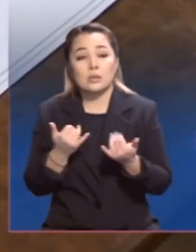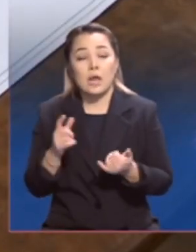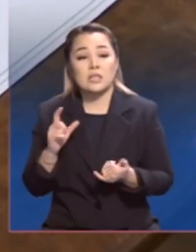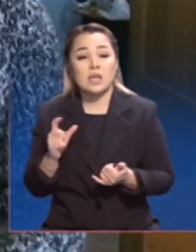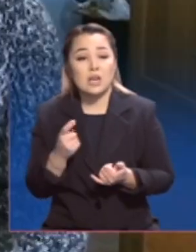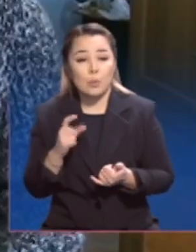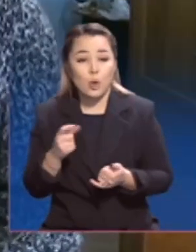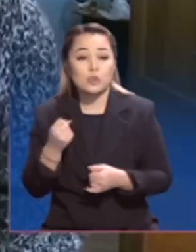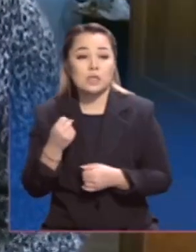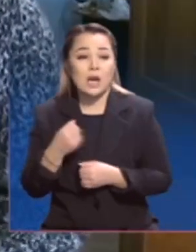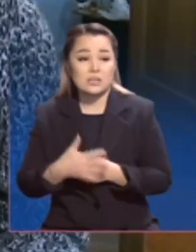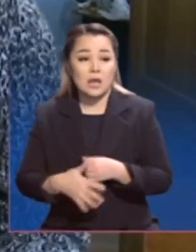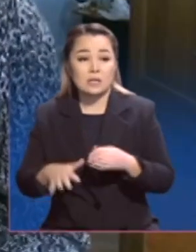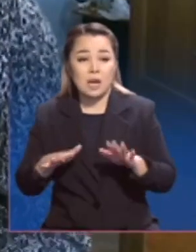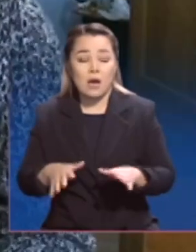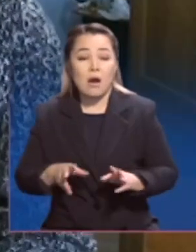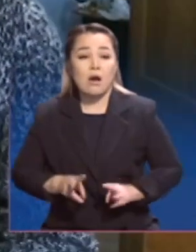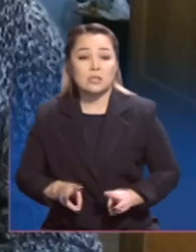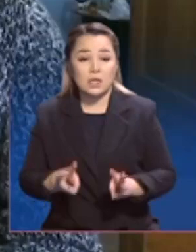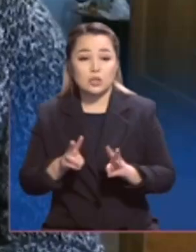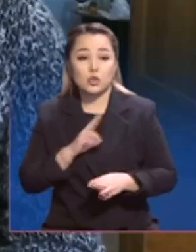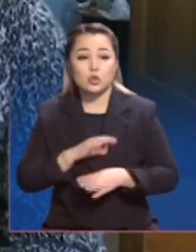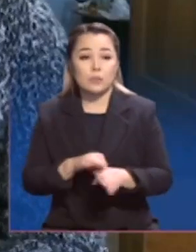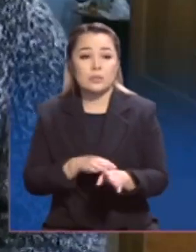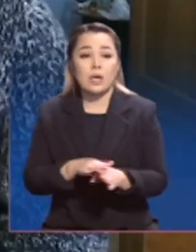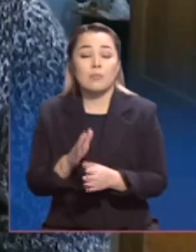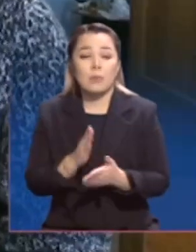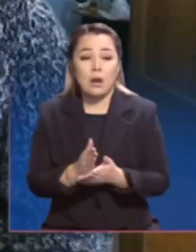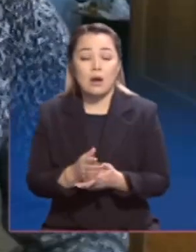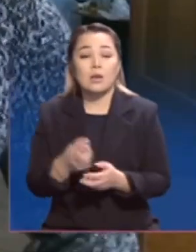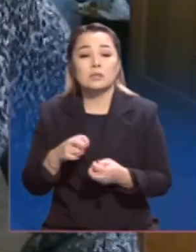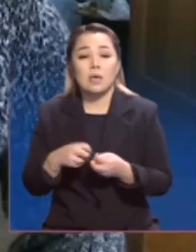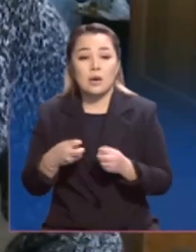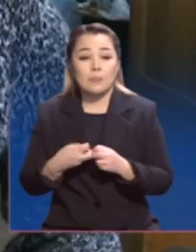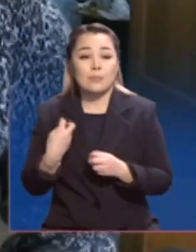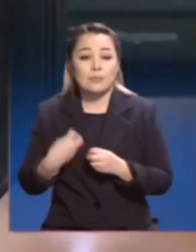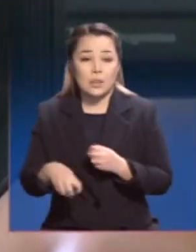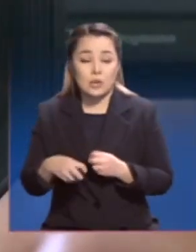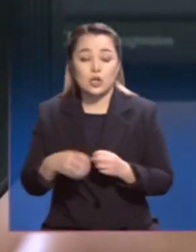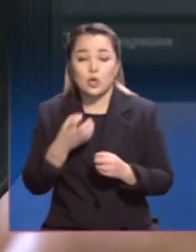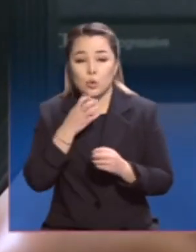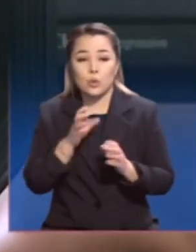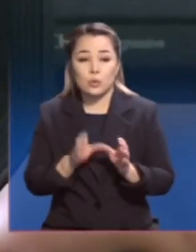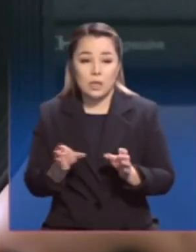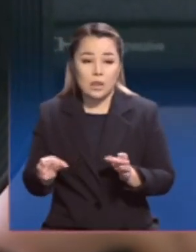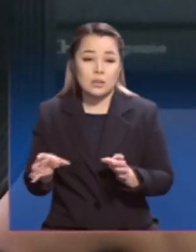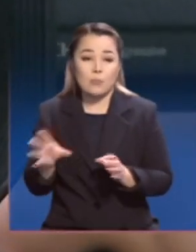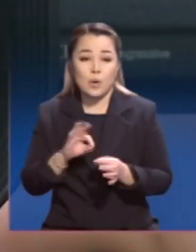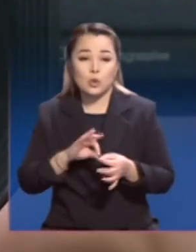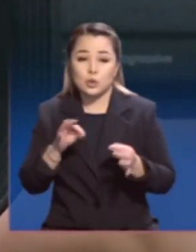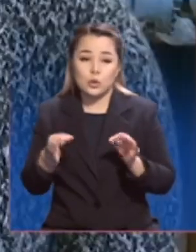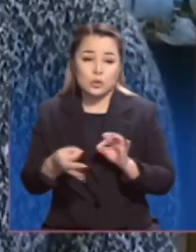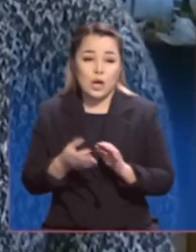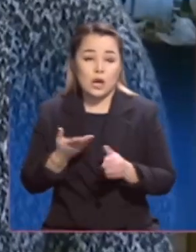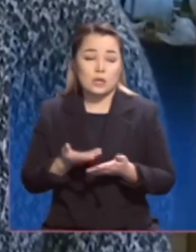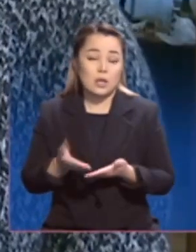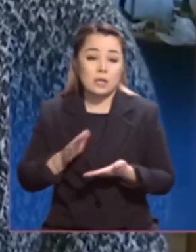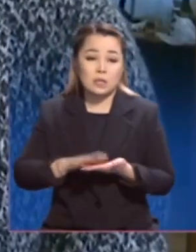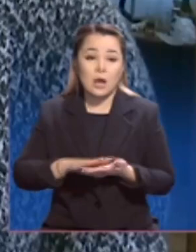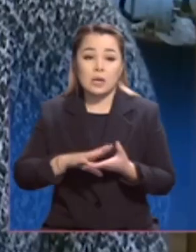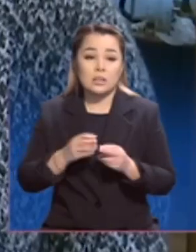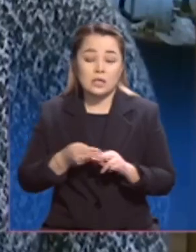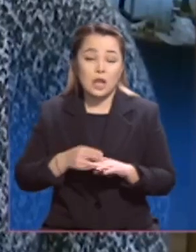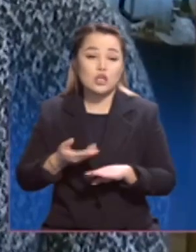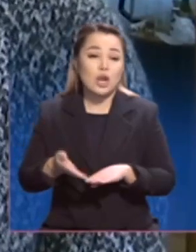Екібастұз станциясында қазандықтар жұмыс істеп жатыр. Апат жылу жүйелерінде. Жағдай күрделі Екібастұз қаласында. Айтып отырмын,